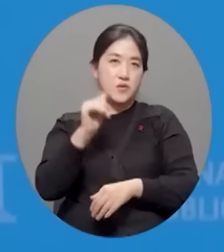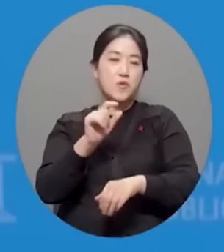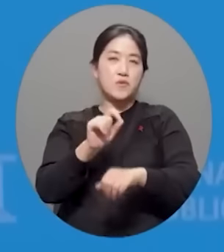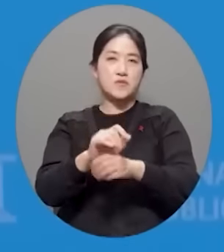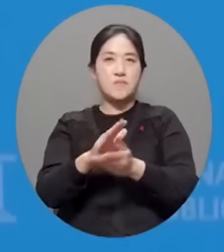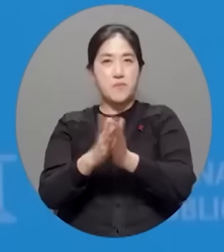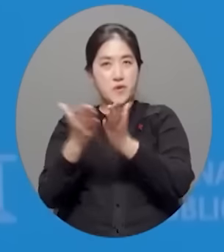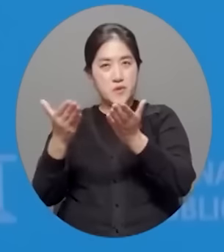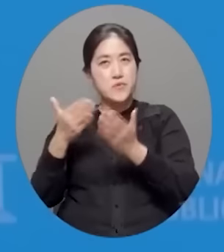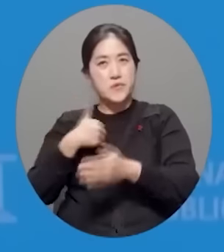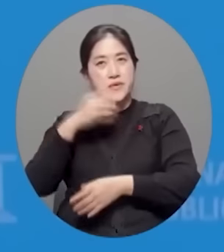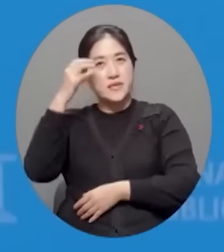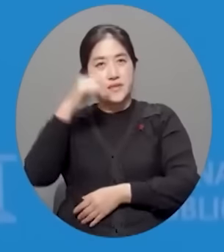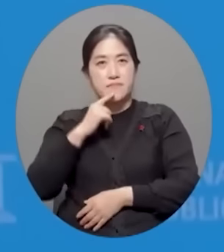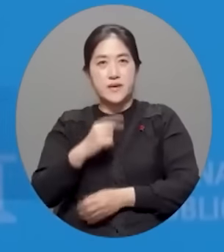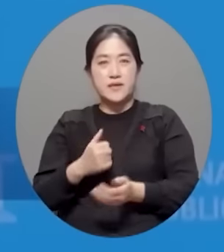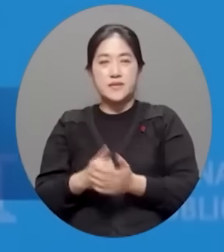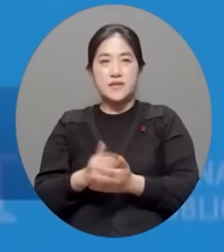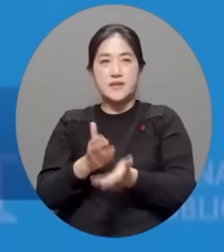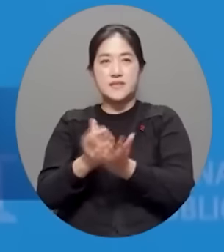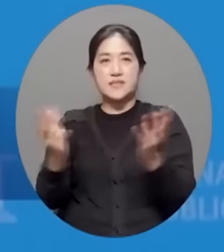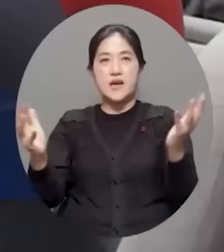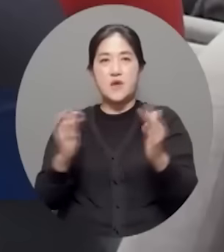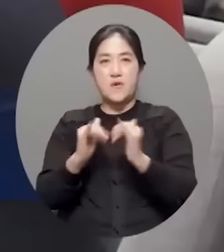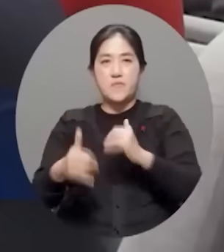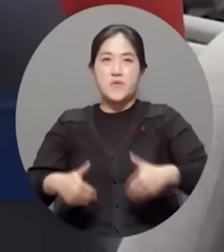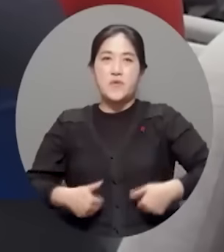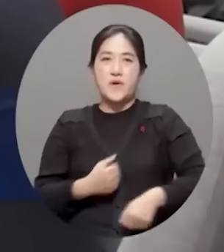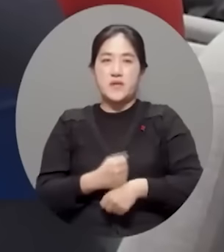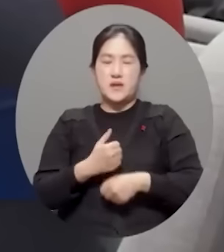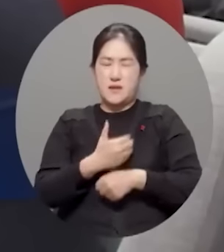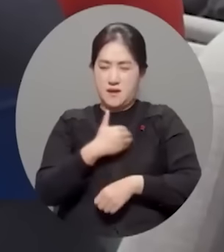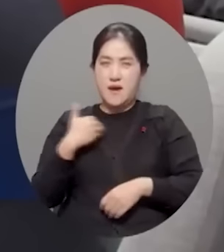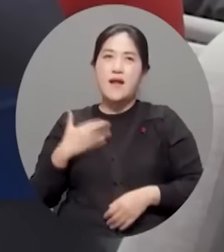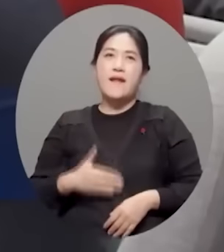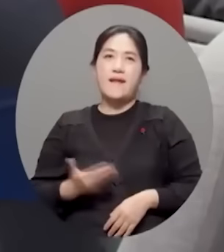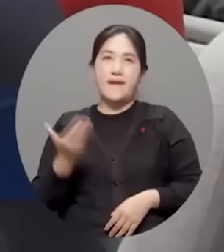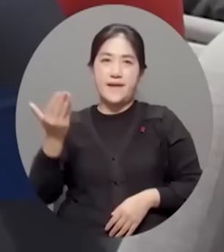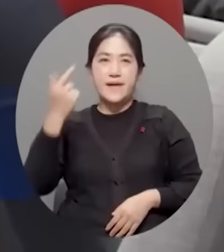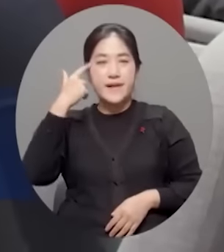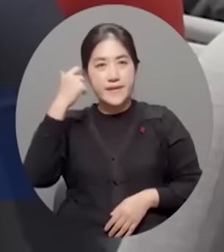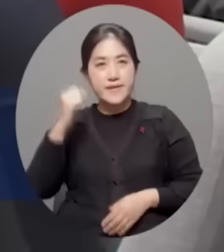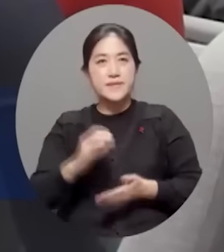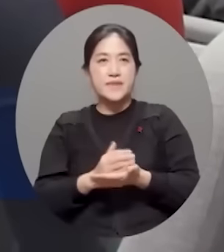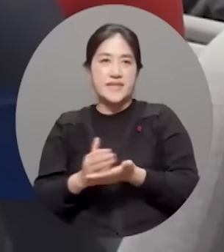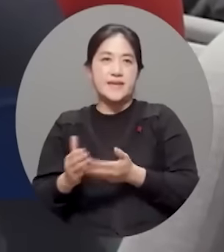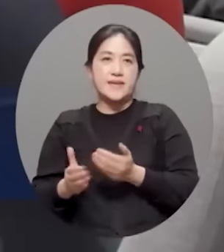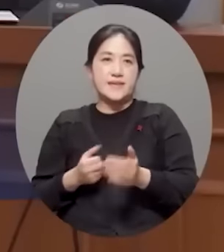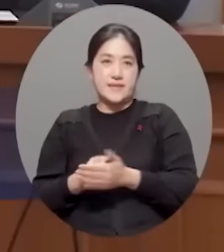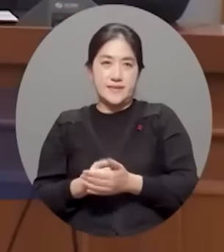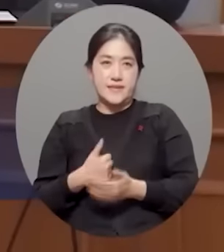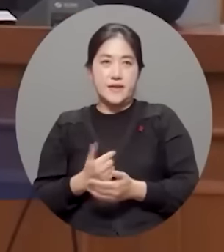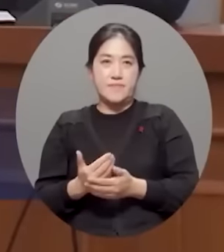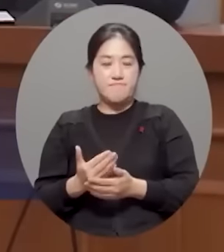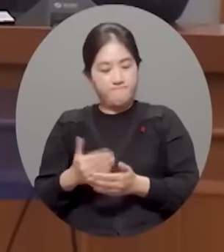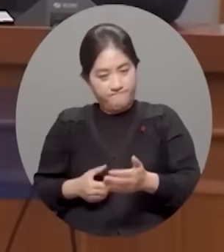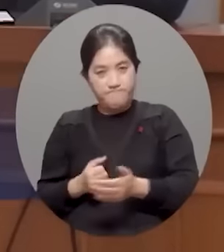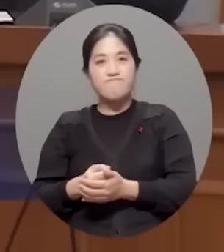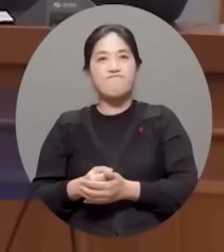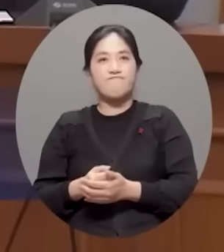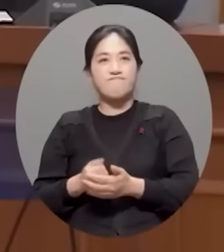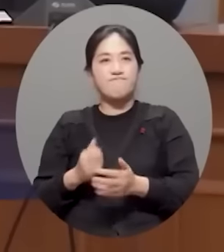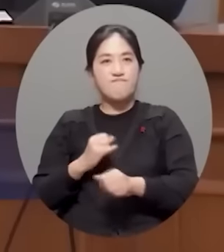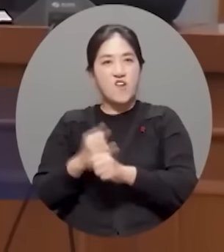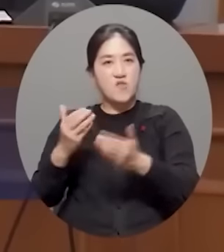기대감을 보였습니다. 기자회견의 필요성에 대해서 충분히 아시리라고 저는 판단하기 때문에 전향적인